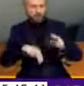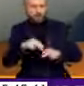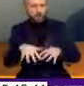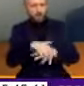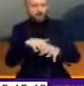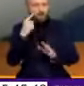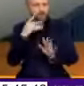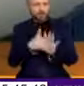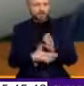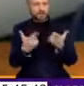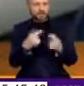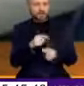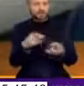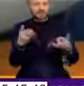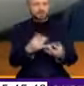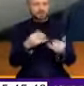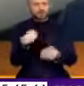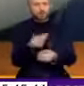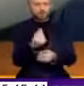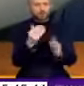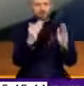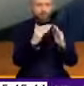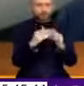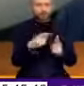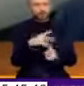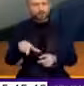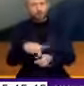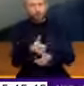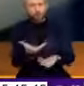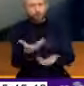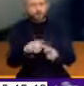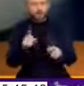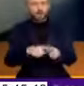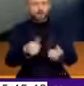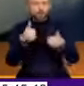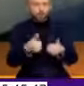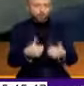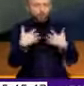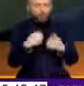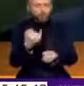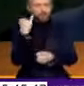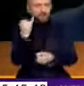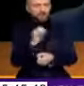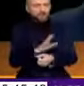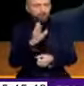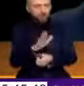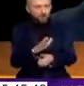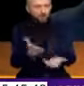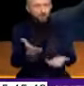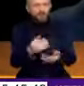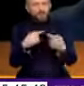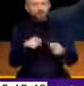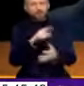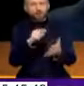ж вона розуміє, де їй треба зараз дати гроші на будинок чи на дорогу. І це хороша, здорова ідея, європейська, невідворотна ідея.